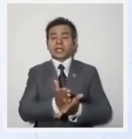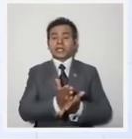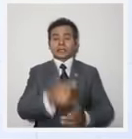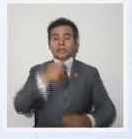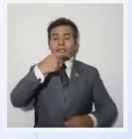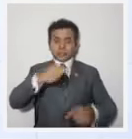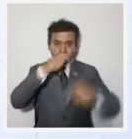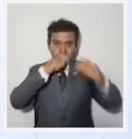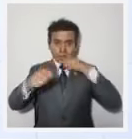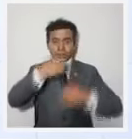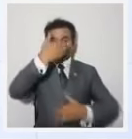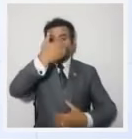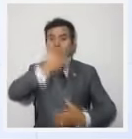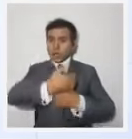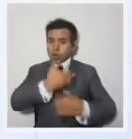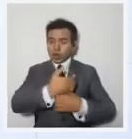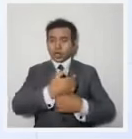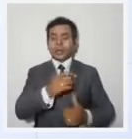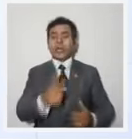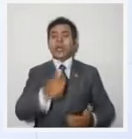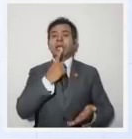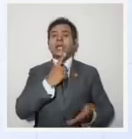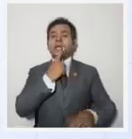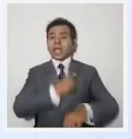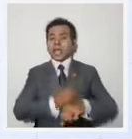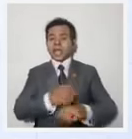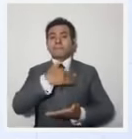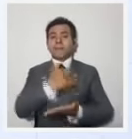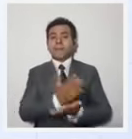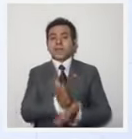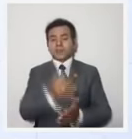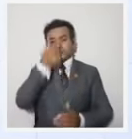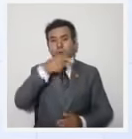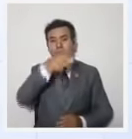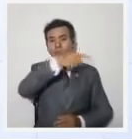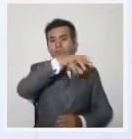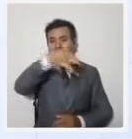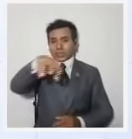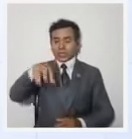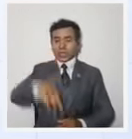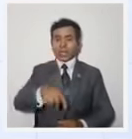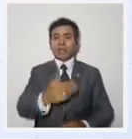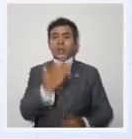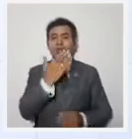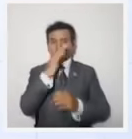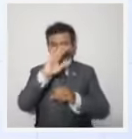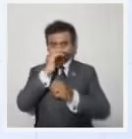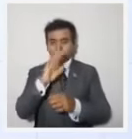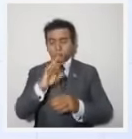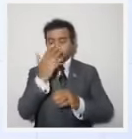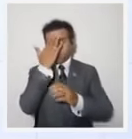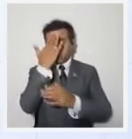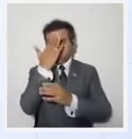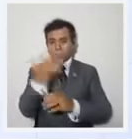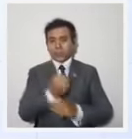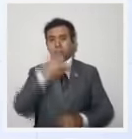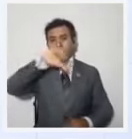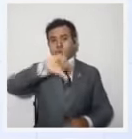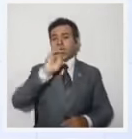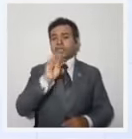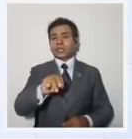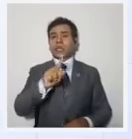আমাদের এ পর্যন্ত যে বিভাগ ওয়ারি শনাক্ত হয়েছে ঢাকা বিভাগে, ঢাকা সিটি এবং ঢাকার বিভাগের